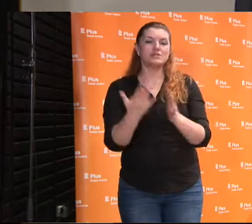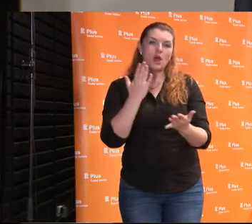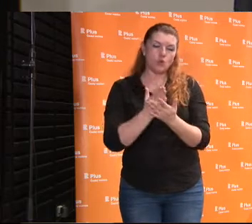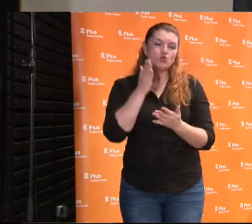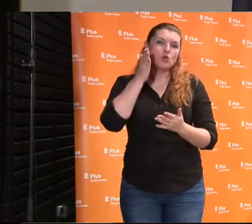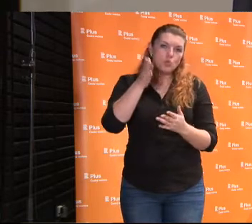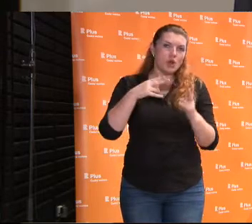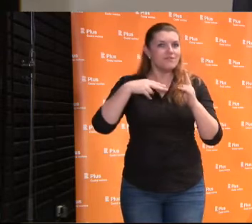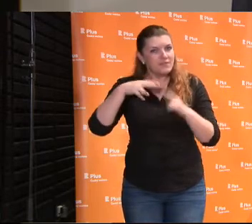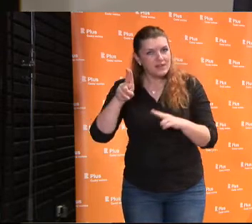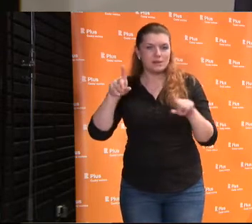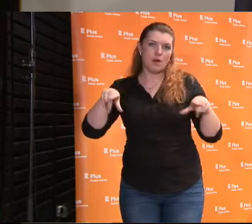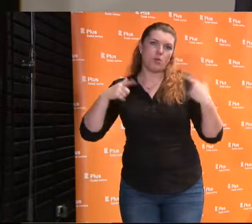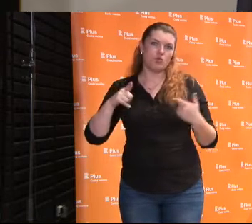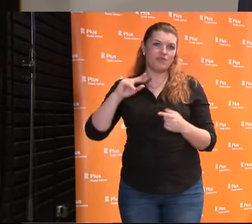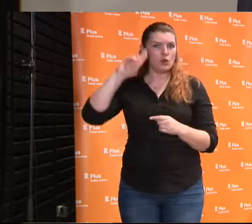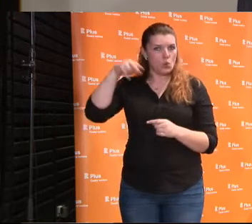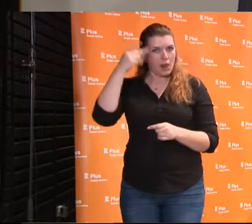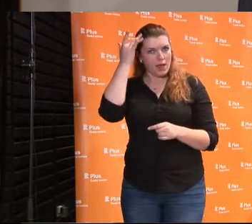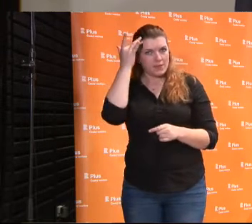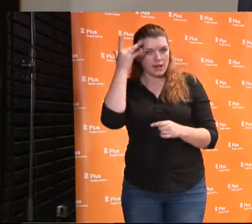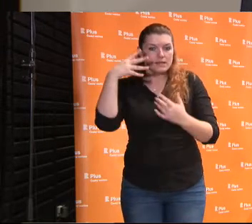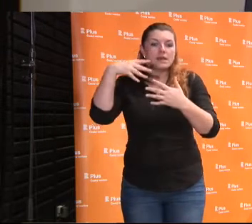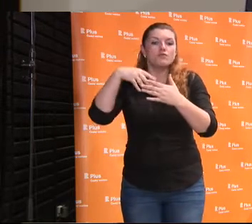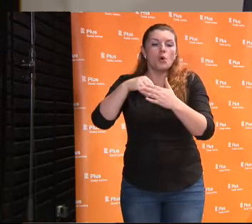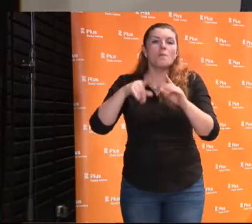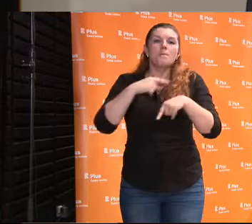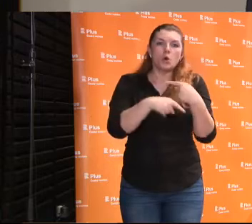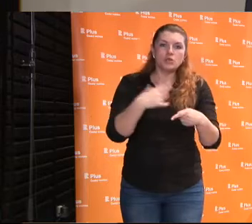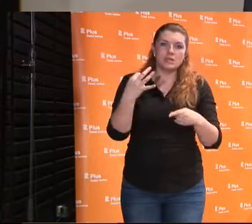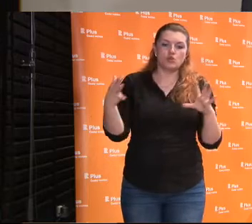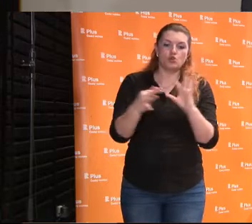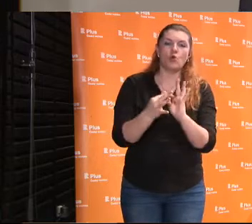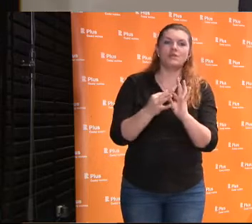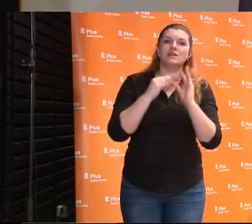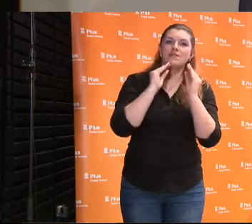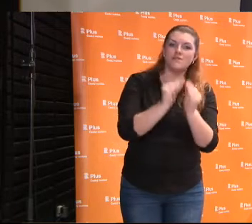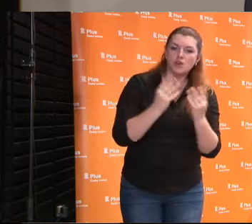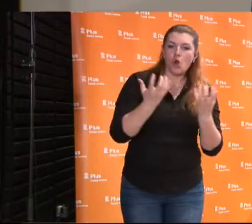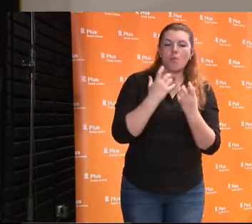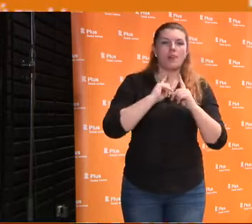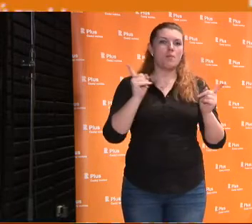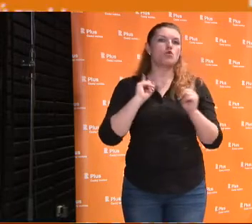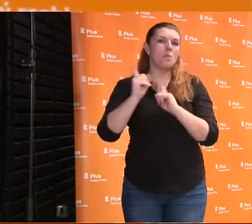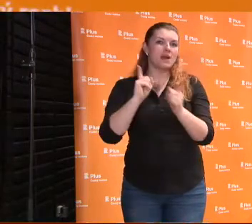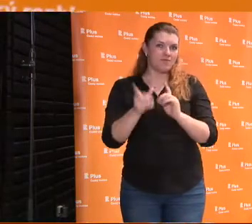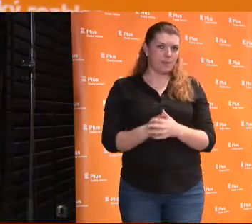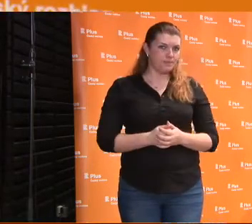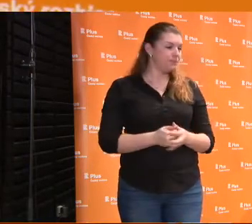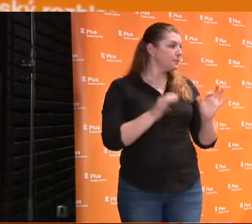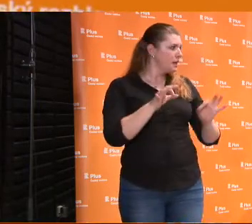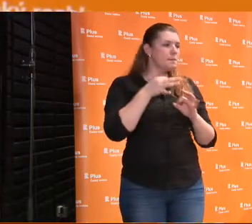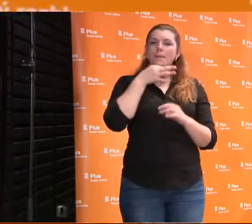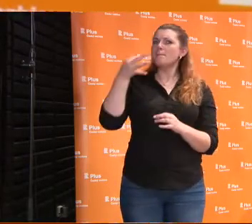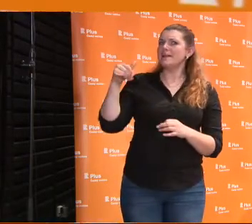umělé inteligence v procesech, které jsou spojeny s výrobou nebo dopravou nebo s čímkoliv v našem životě. Paní Jaburková, jak je to v praxi, jak je